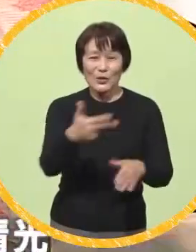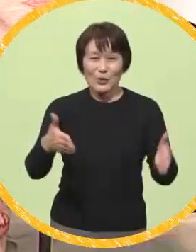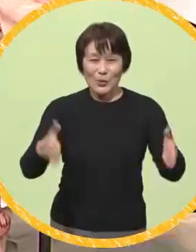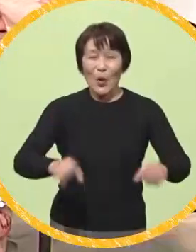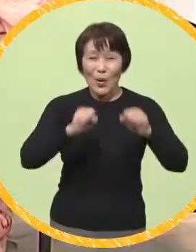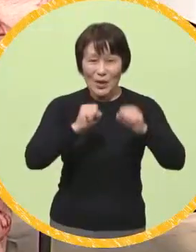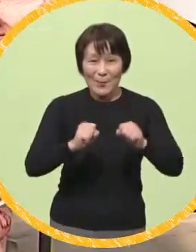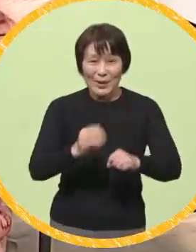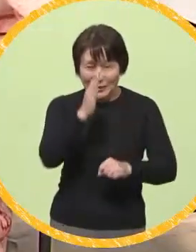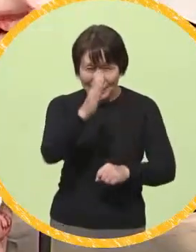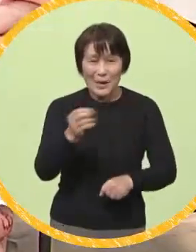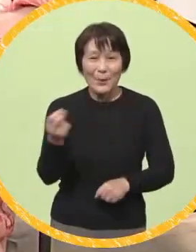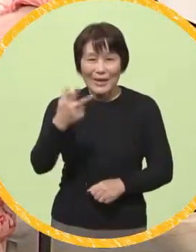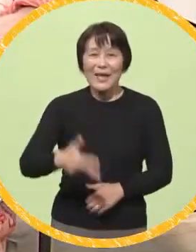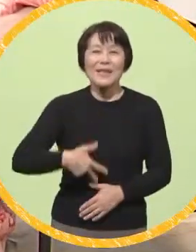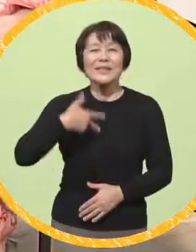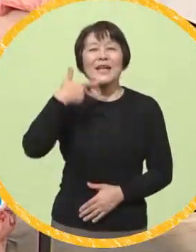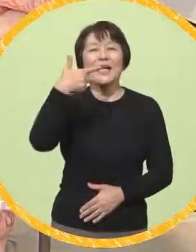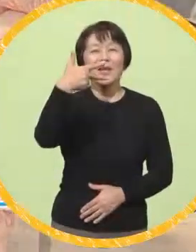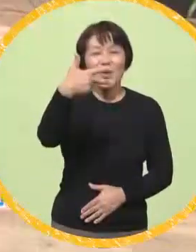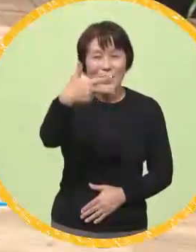また次回でございます。